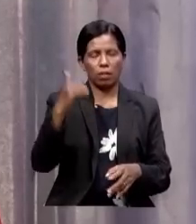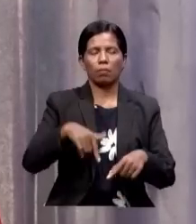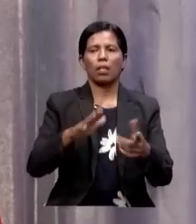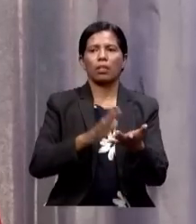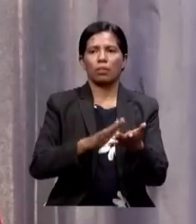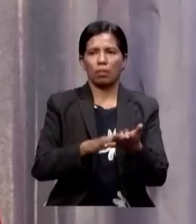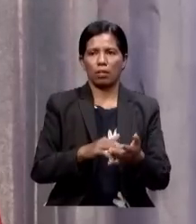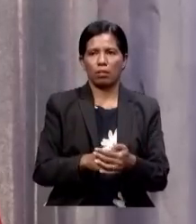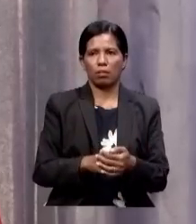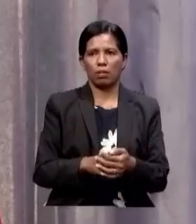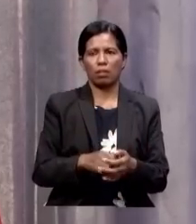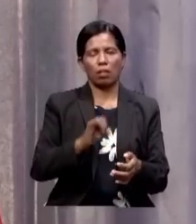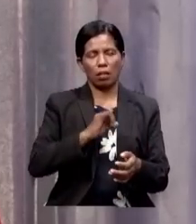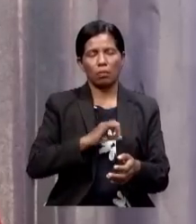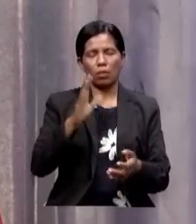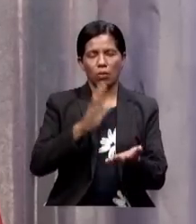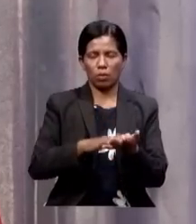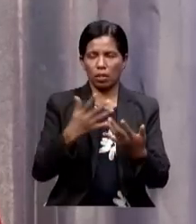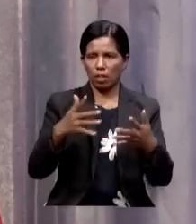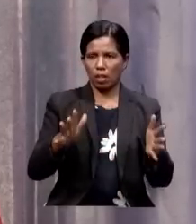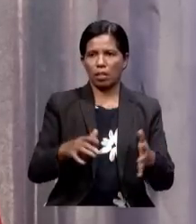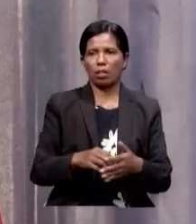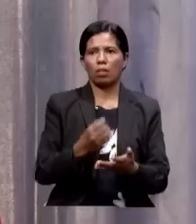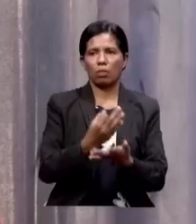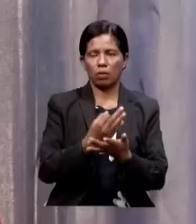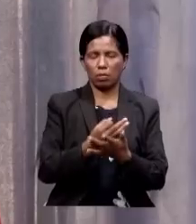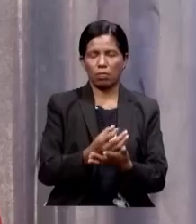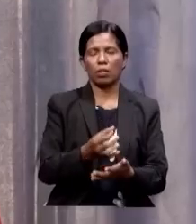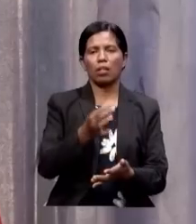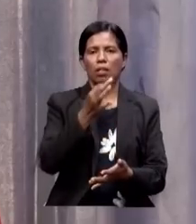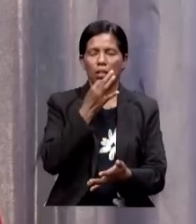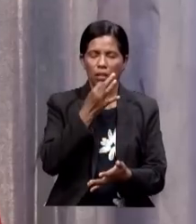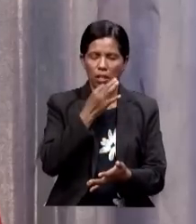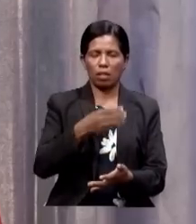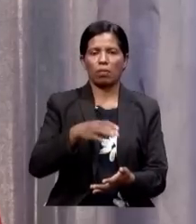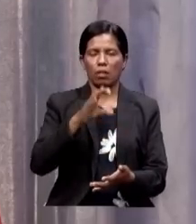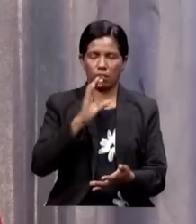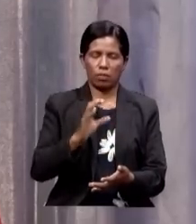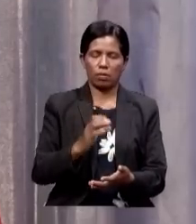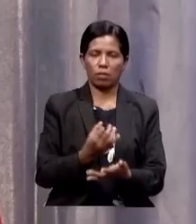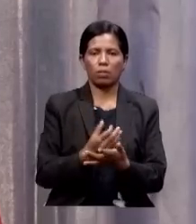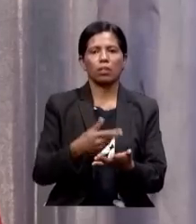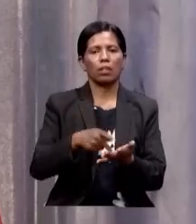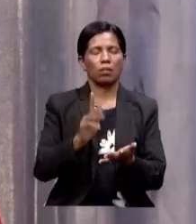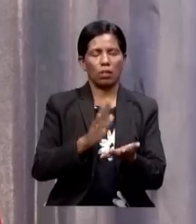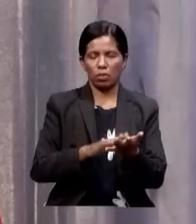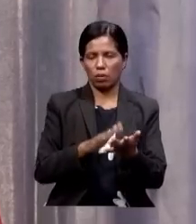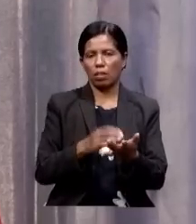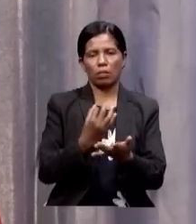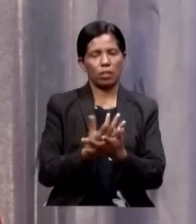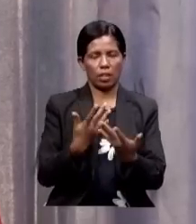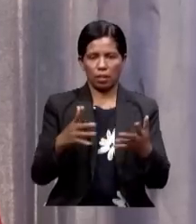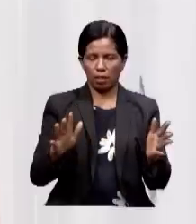apa mas osan leh habu osan leh buka sendiri. Osan heh tamai mak sirah han hela heh mulai leh patan sendiri. Ni mak sirah sah hela